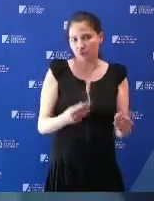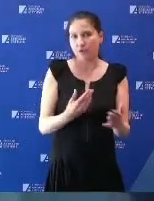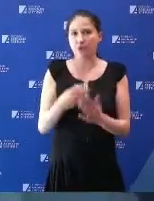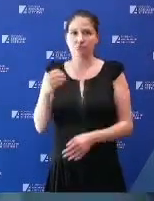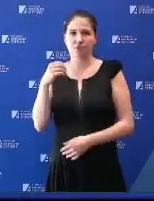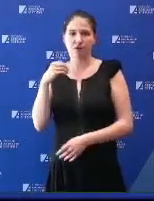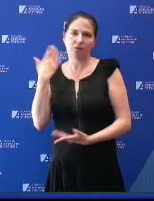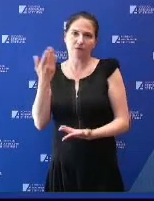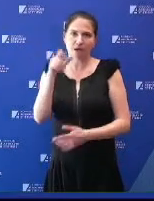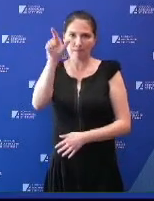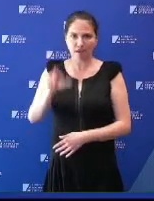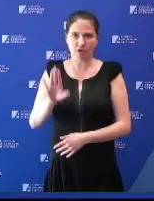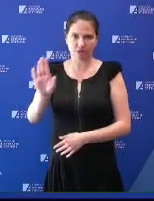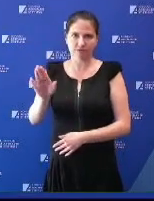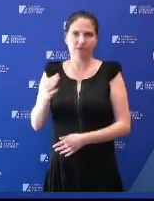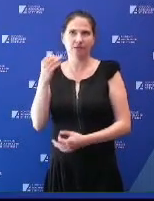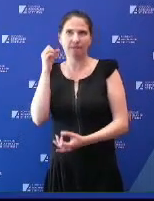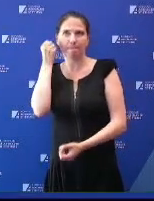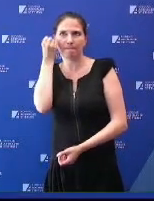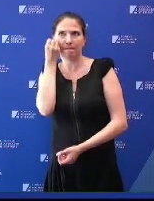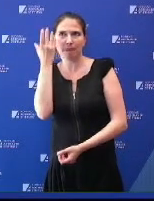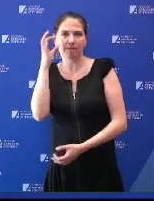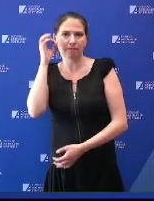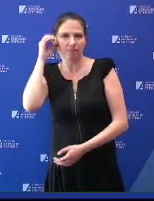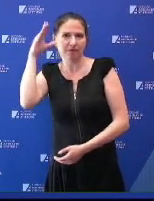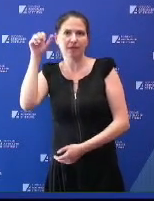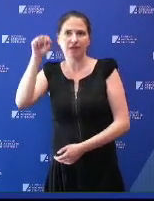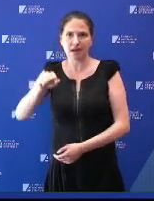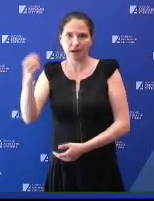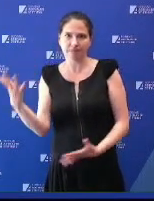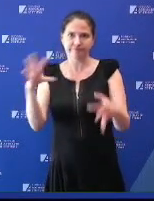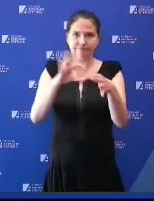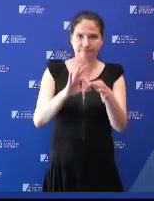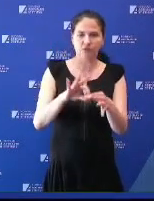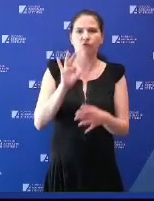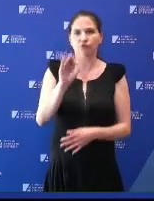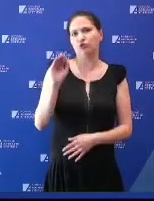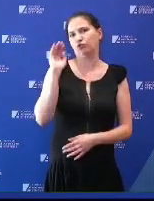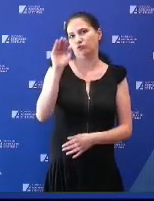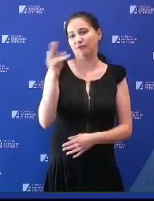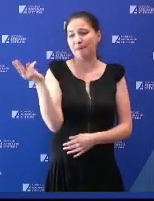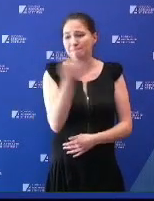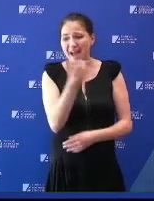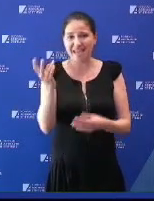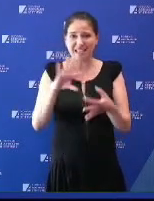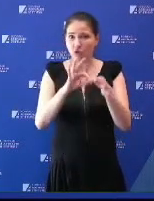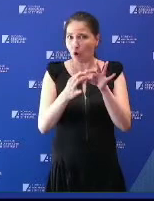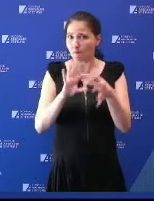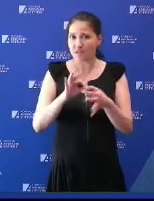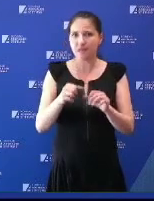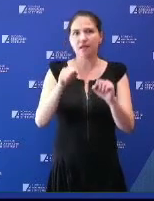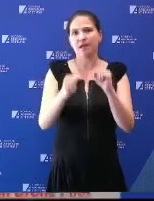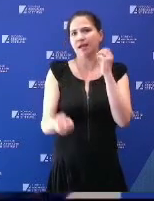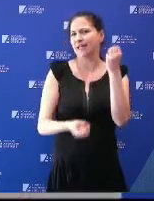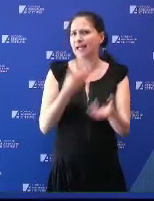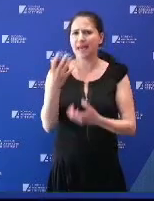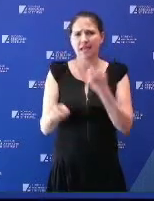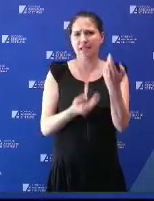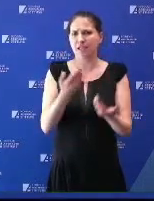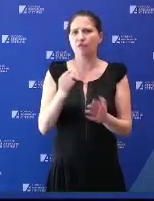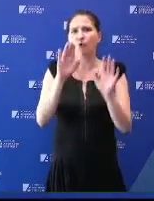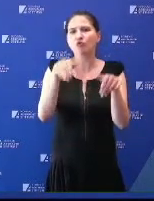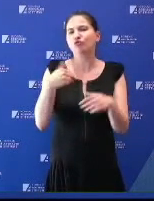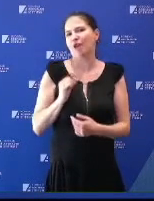nutzen, gestalten wir das Beste dessen, was uns menschlich macht, für unsere Zukunft. Wenn wir beides kombinieren, können wir höchst kreativ und unerwartet